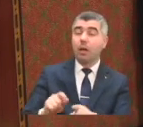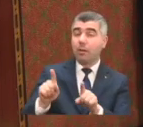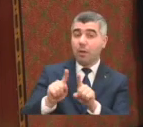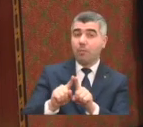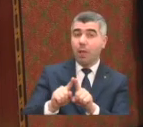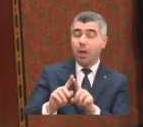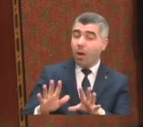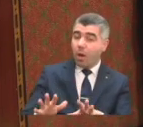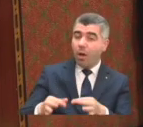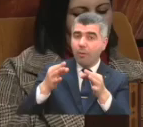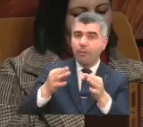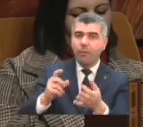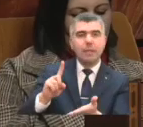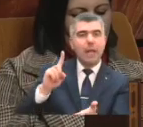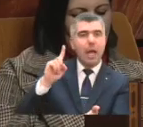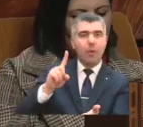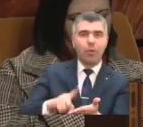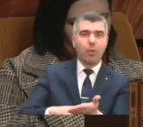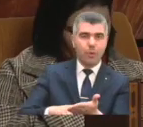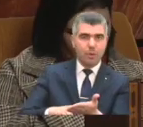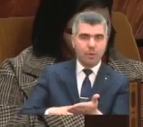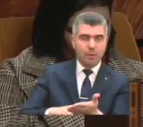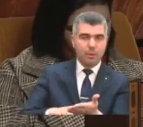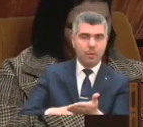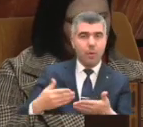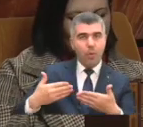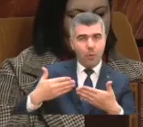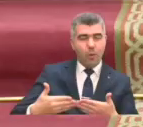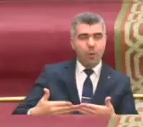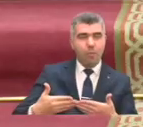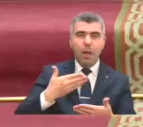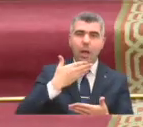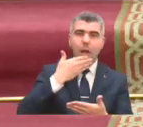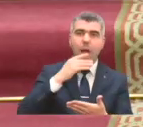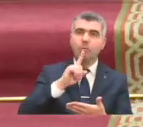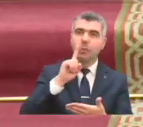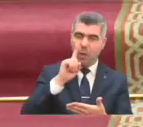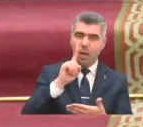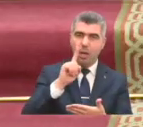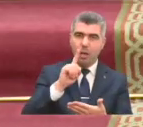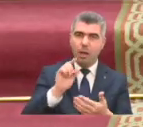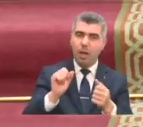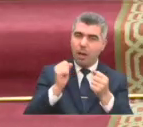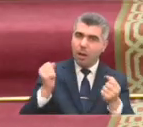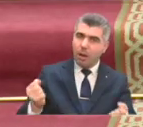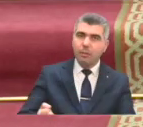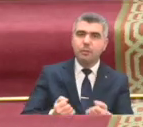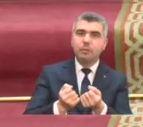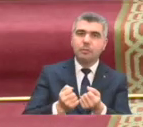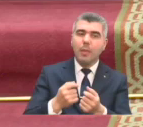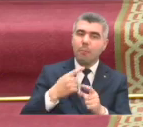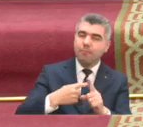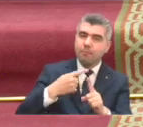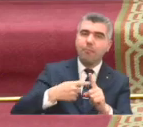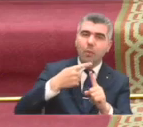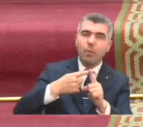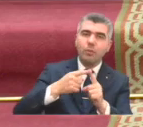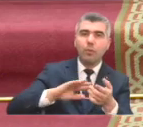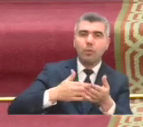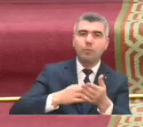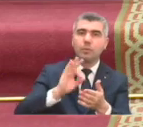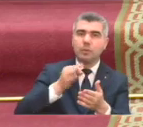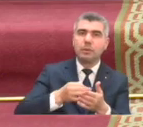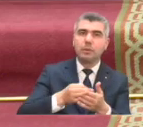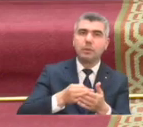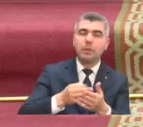أصبح ضروري بحكم أن الحمد لله مع التطور التنموي تتعرف بلادنا فالحاجيات تتكبر، وهذا تطلب أن